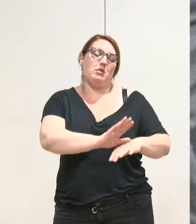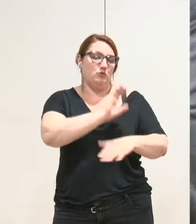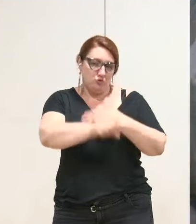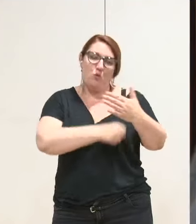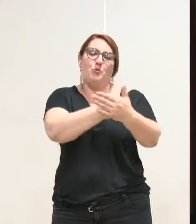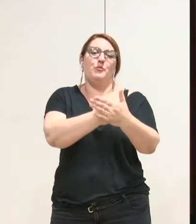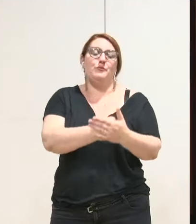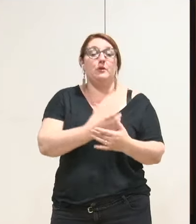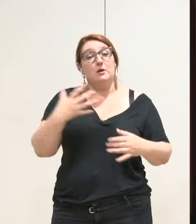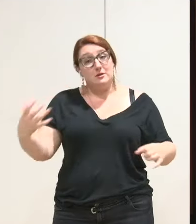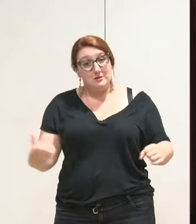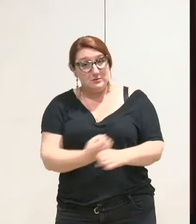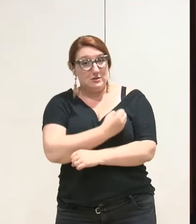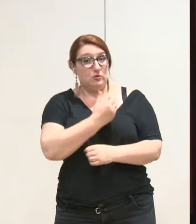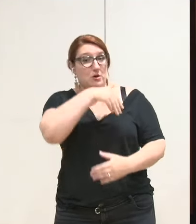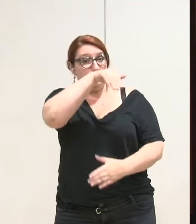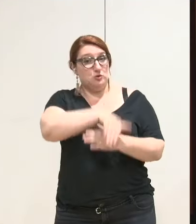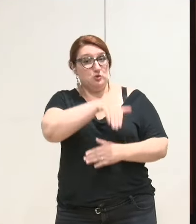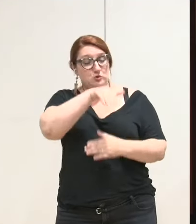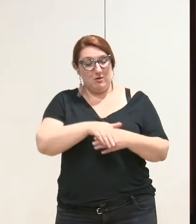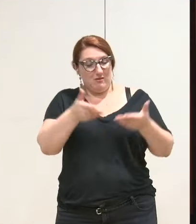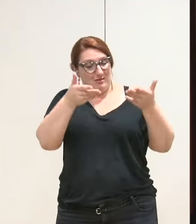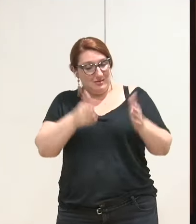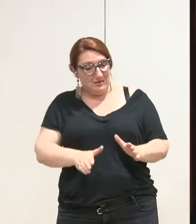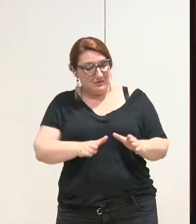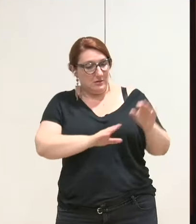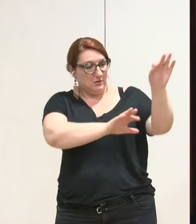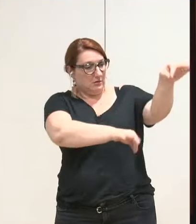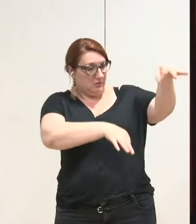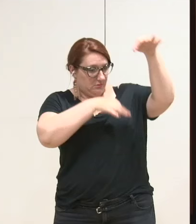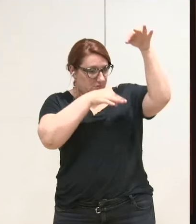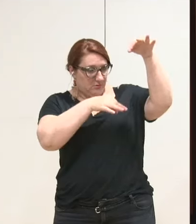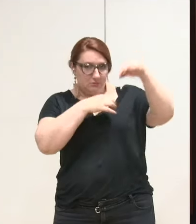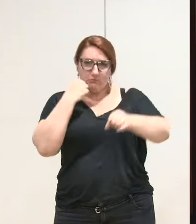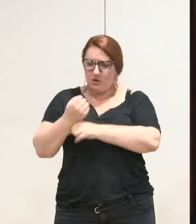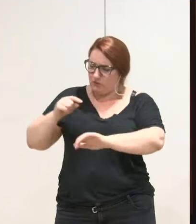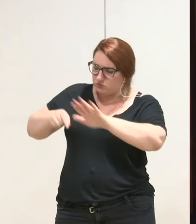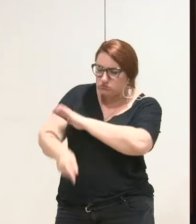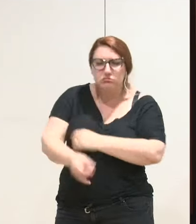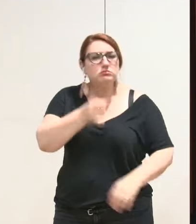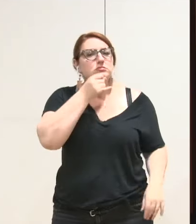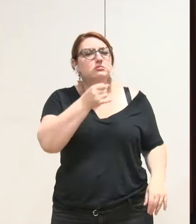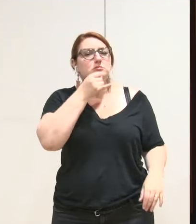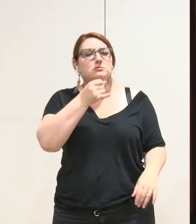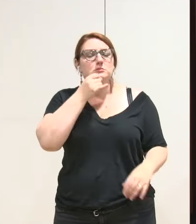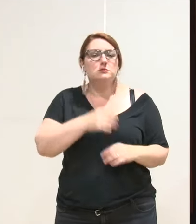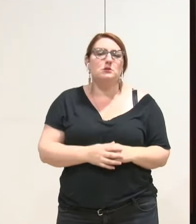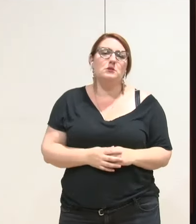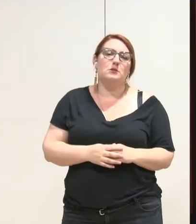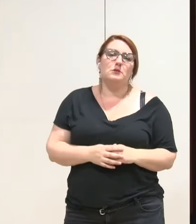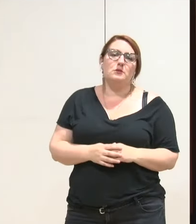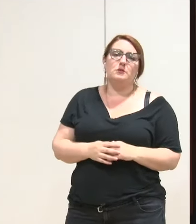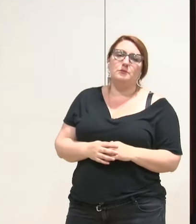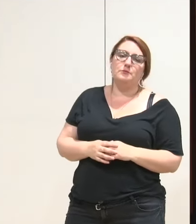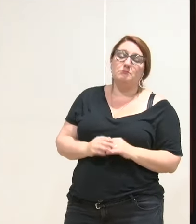que vous présentiez là une décision avant même qu'un travail plus approfondi a pu être conduit même de manière